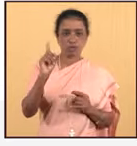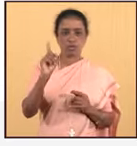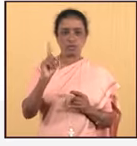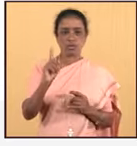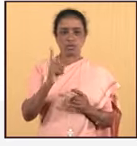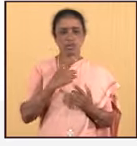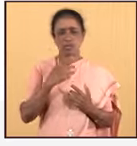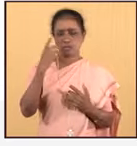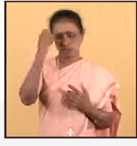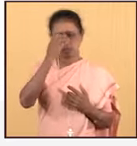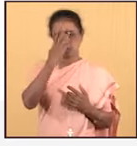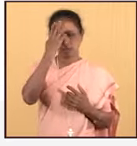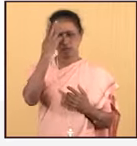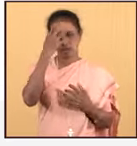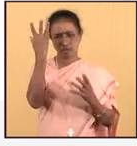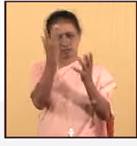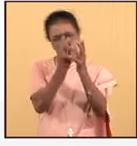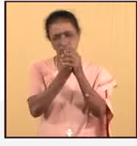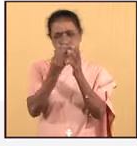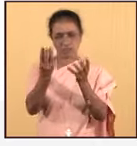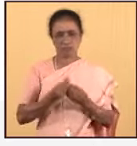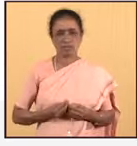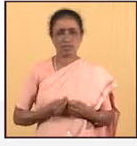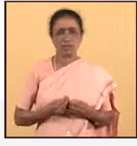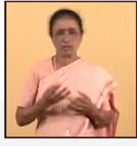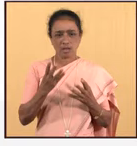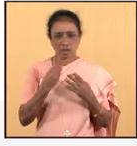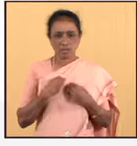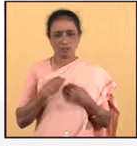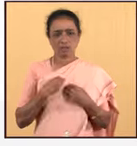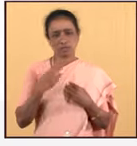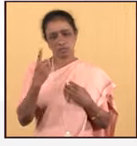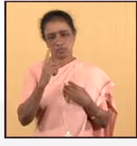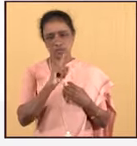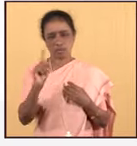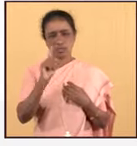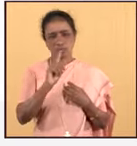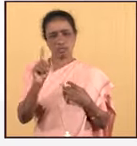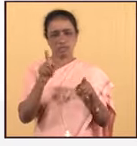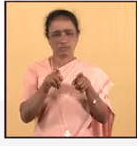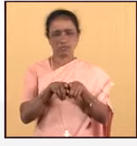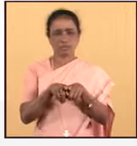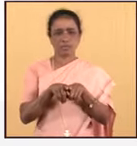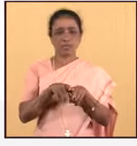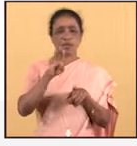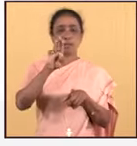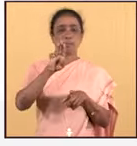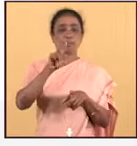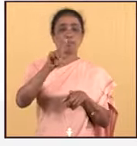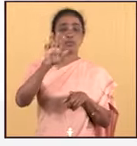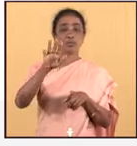ஒரு சமய சார்பற்ற நாடு என்பதை குறிப்பதற்காக ஹஜுரோவாவில் காணப்படும், எப்போ எத்தனை